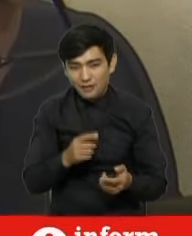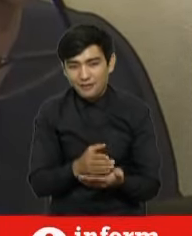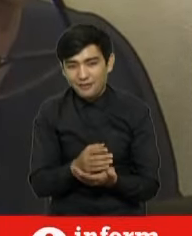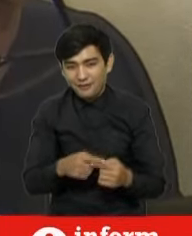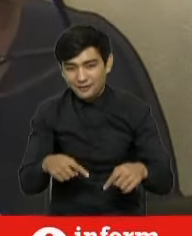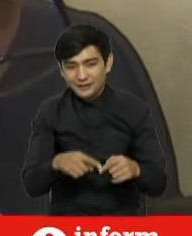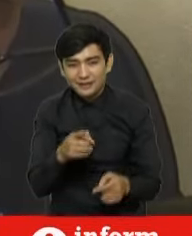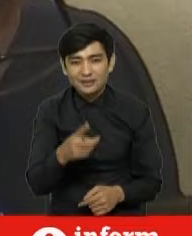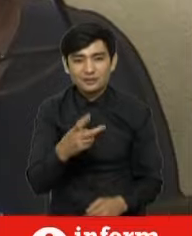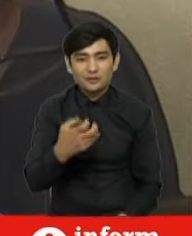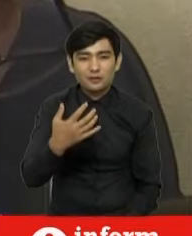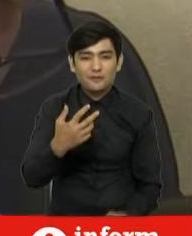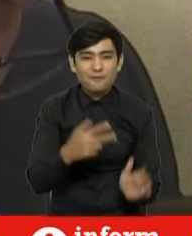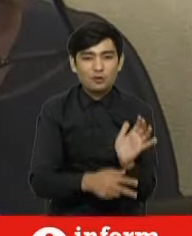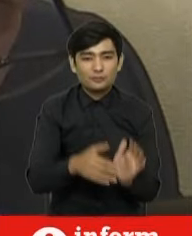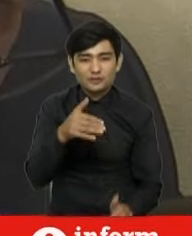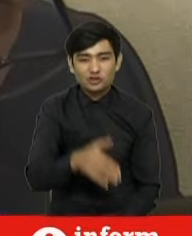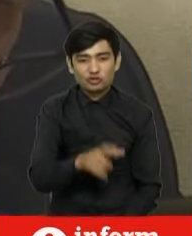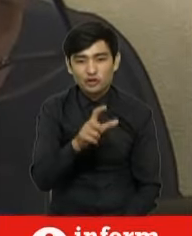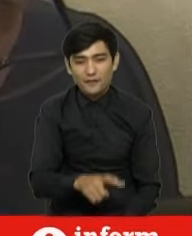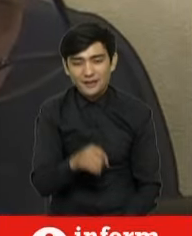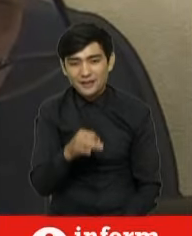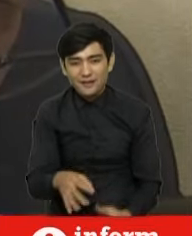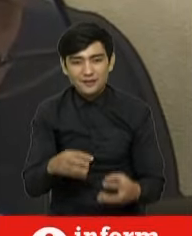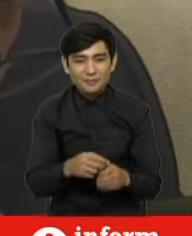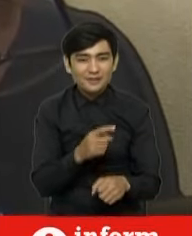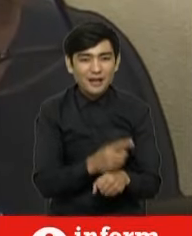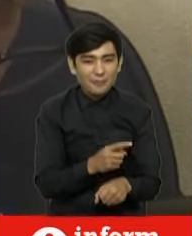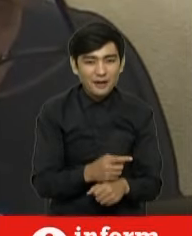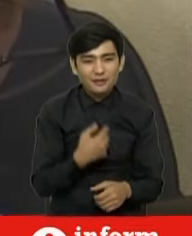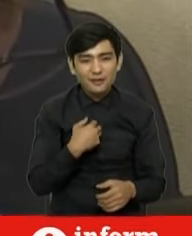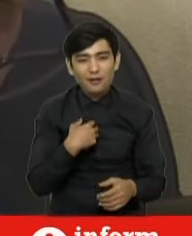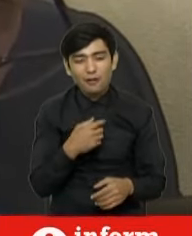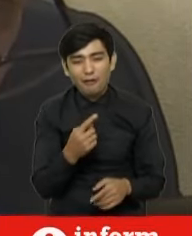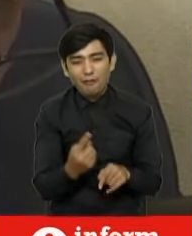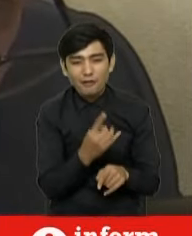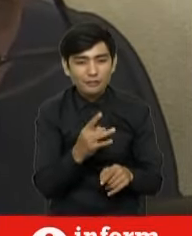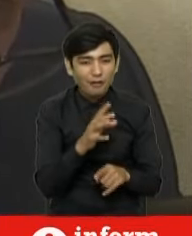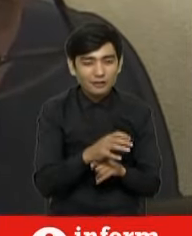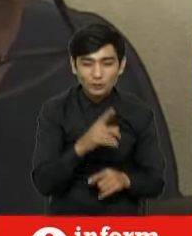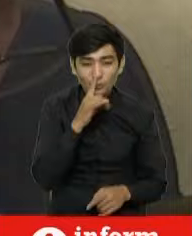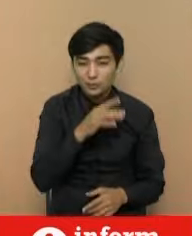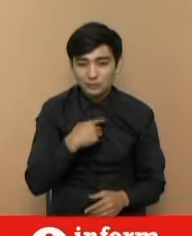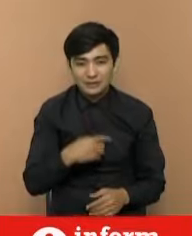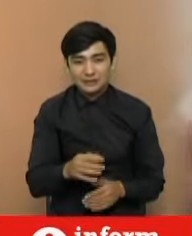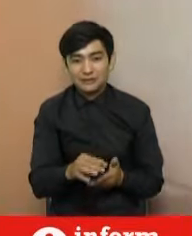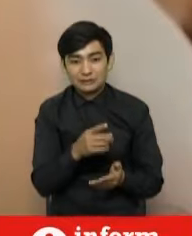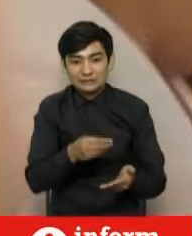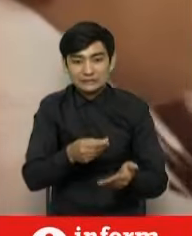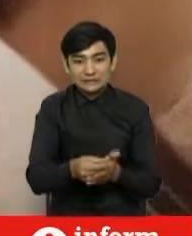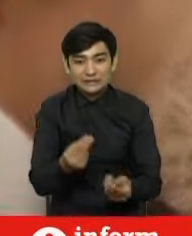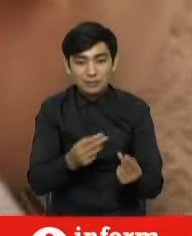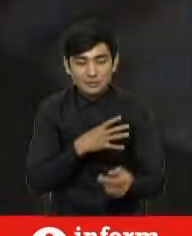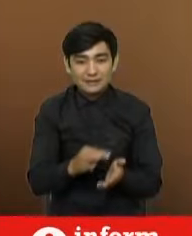порядка 280 тысяч человек. Никакого предупреждения для них не будет. Сделал ставку, сразу будет уволен. Петицию